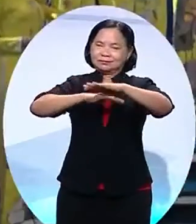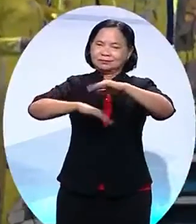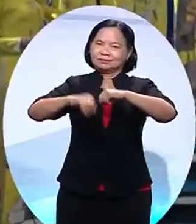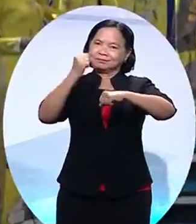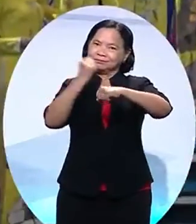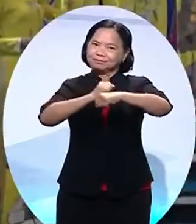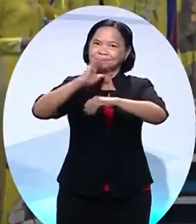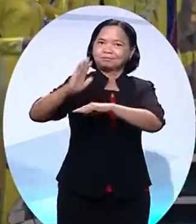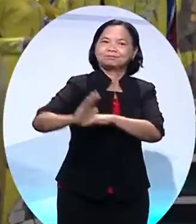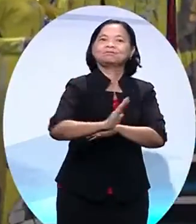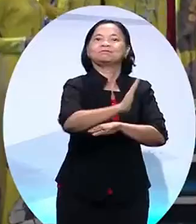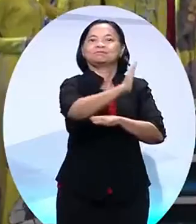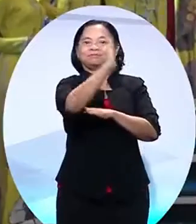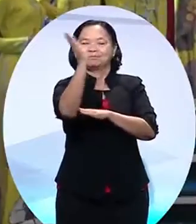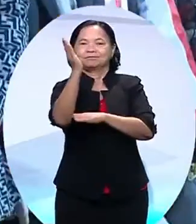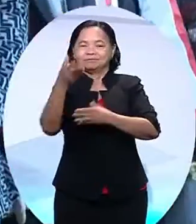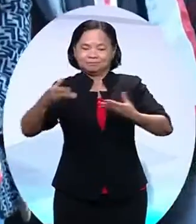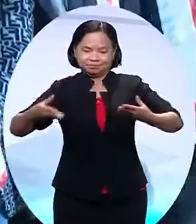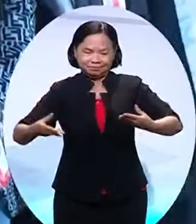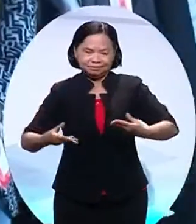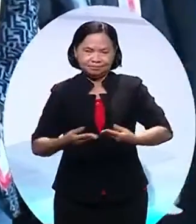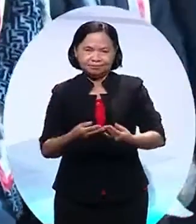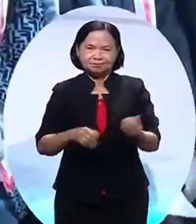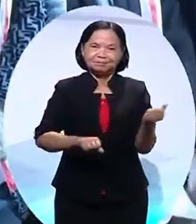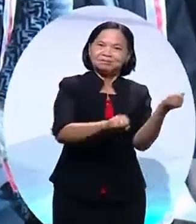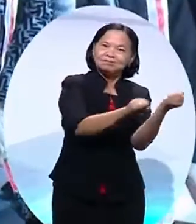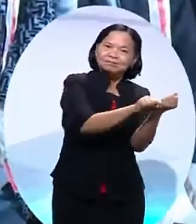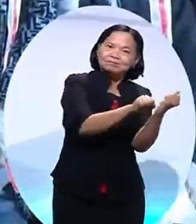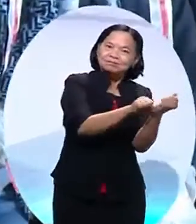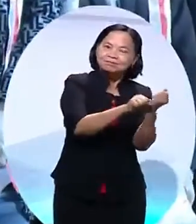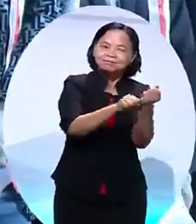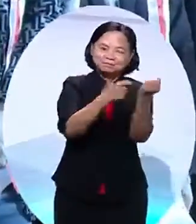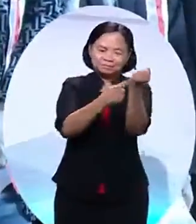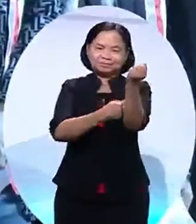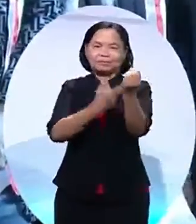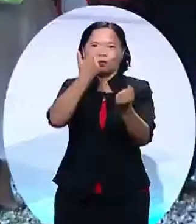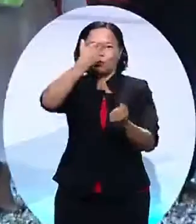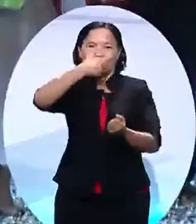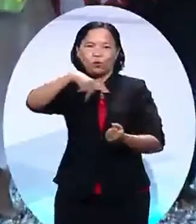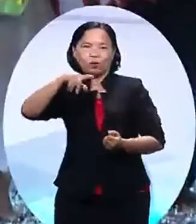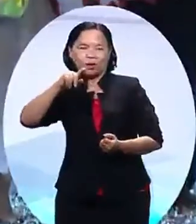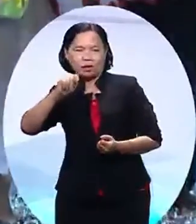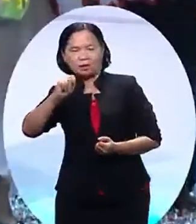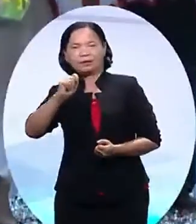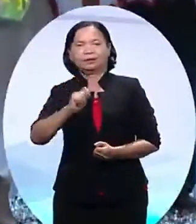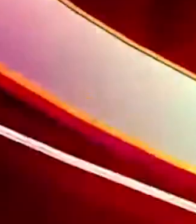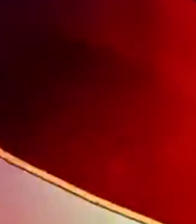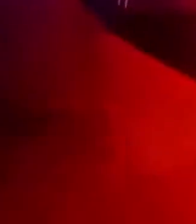nghiệp và phát triển các quỹ đầu tư mạo hiểm để thúc đẩy danh mục đầu tư QX Portfolio.